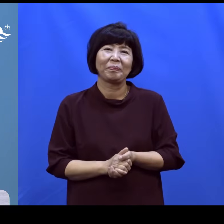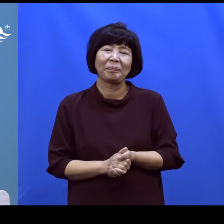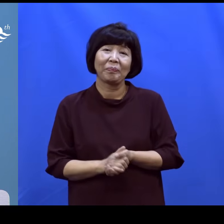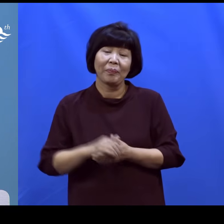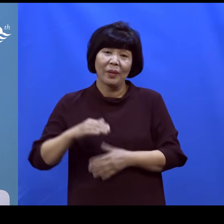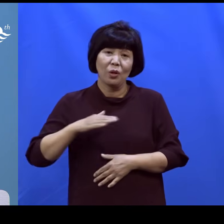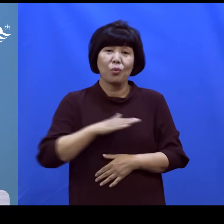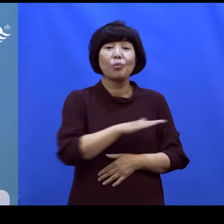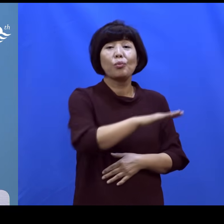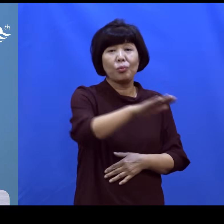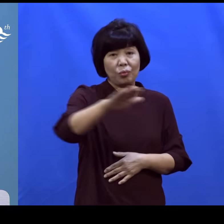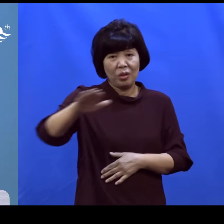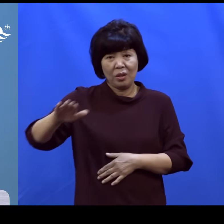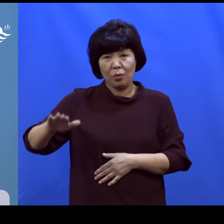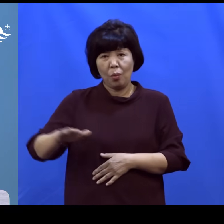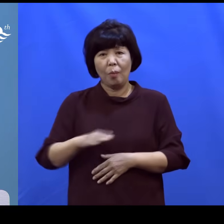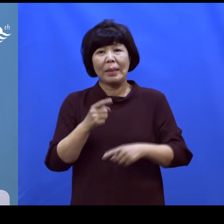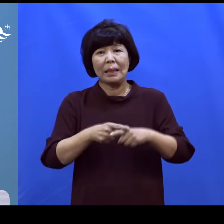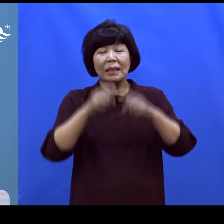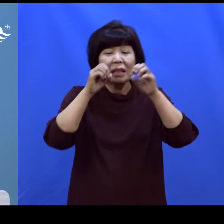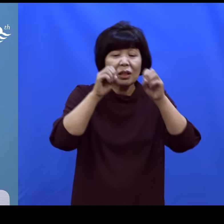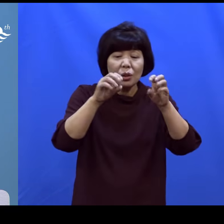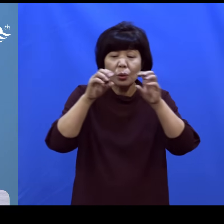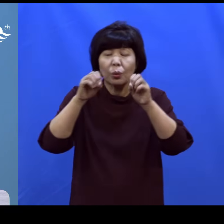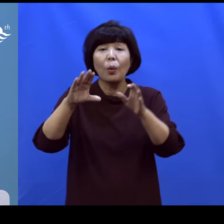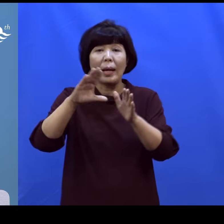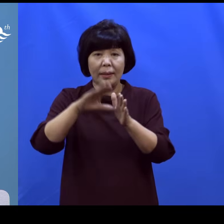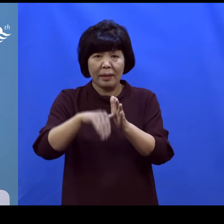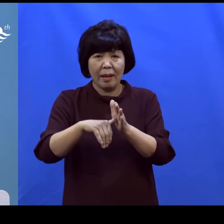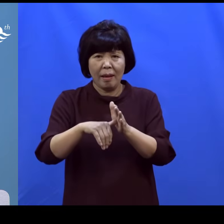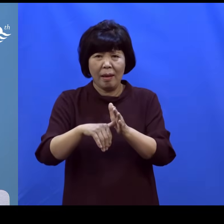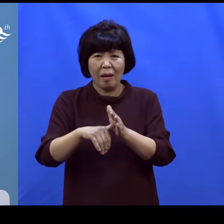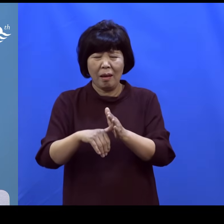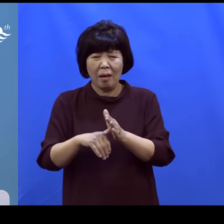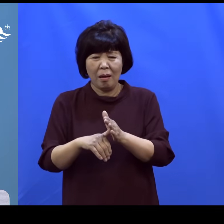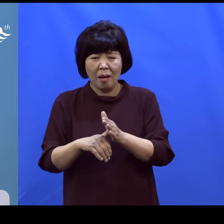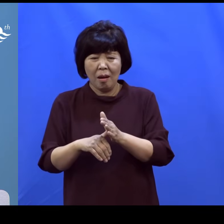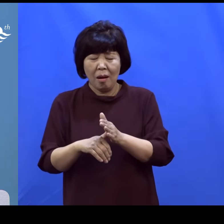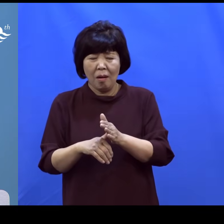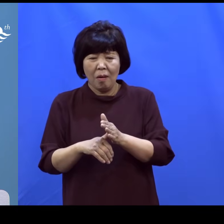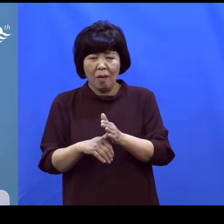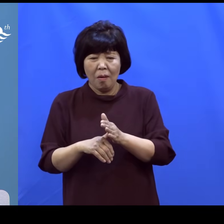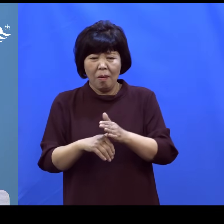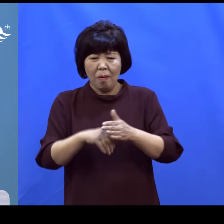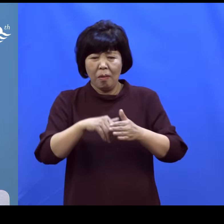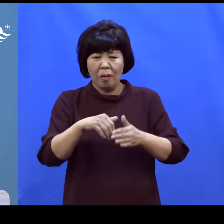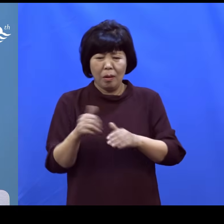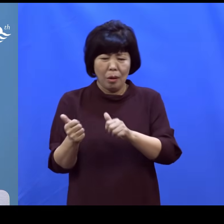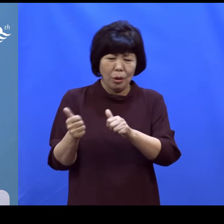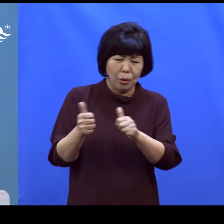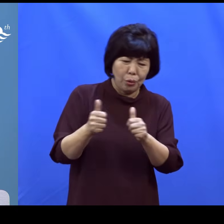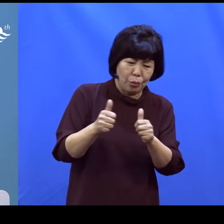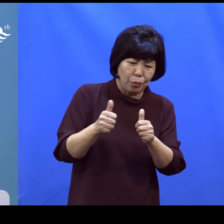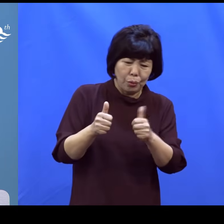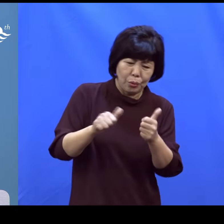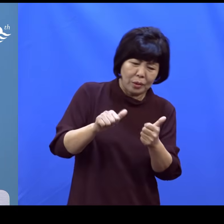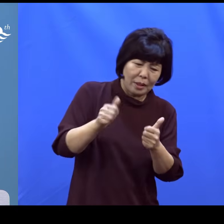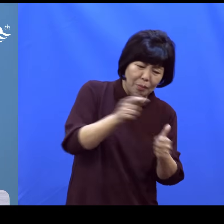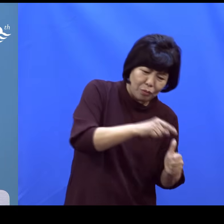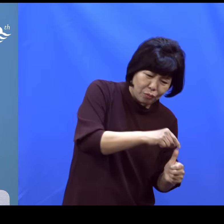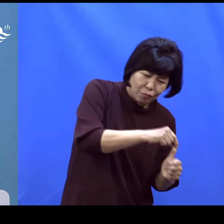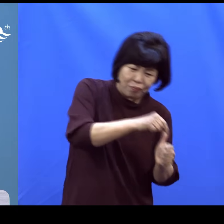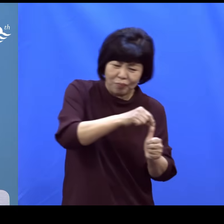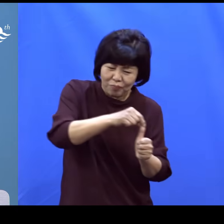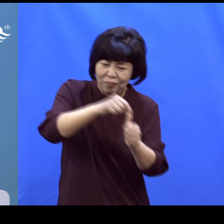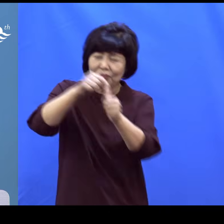다른 사람을 구원하기 위한 전도도 사실 구조작전과 같아요. 거센 파도에 휩쓸려 가고